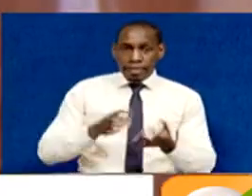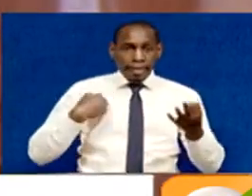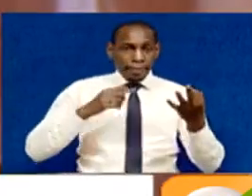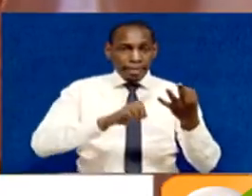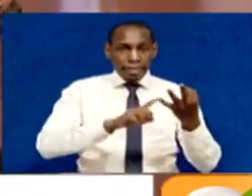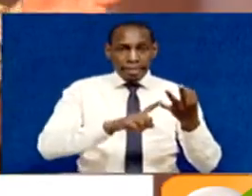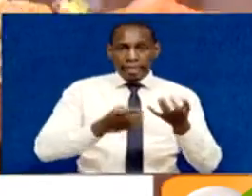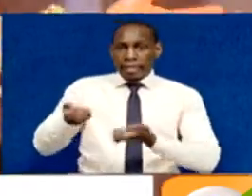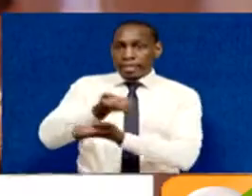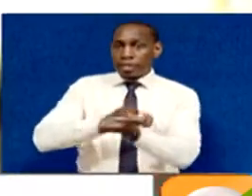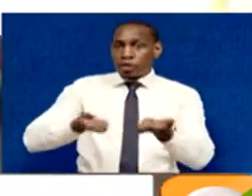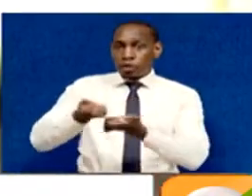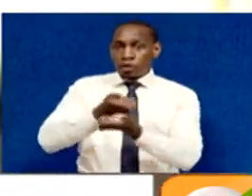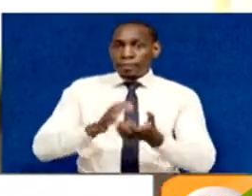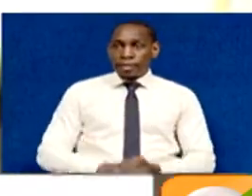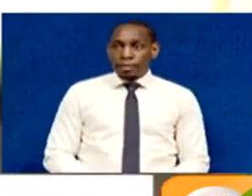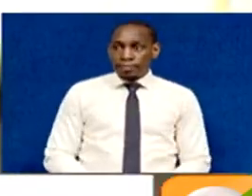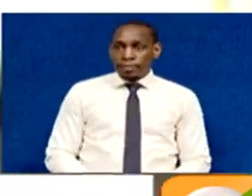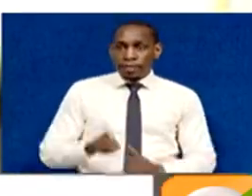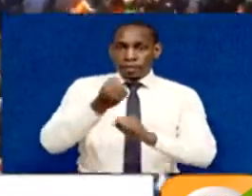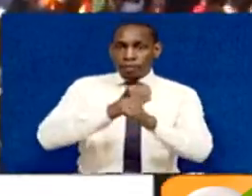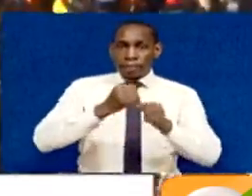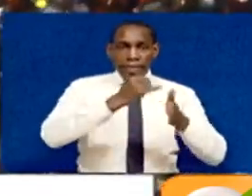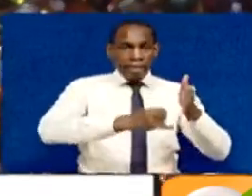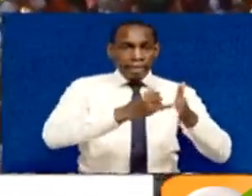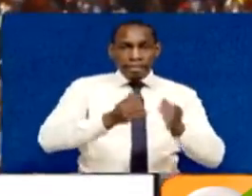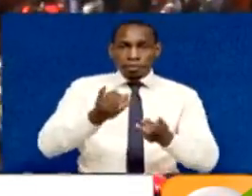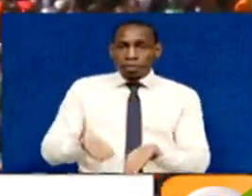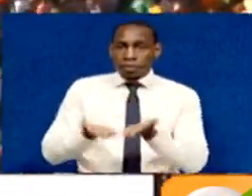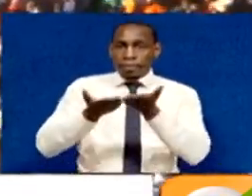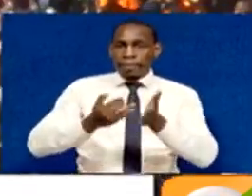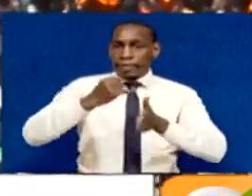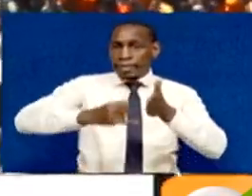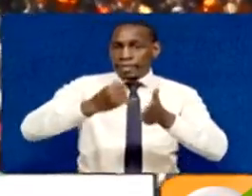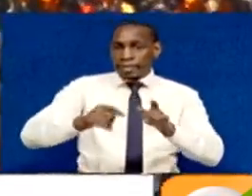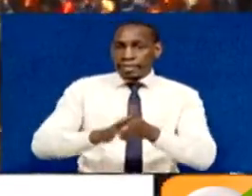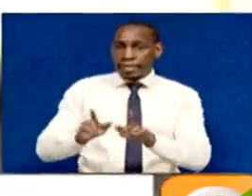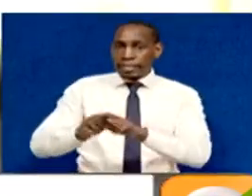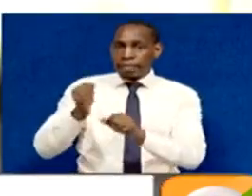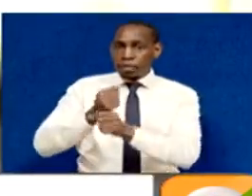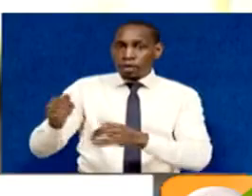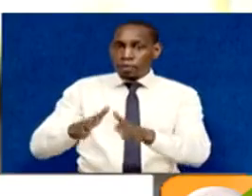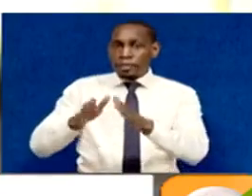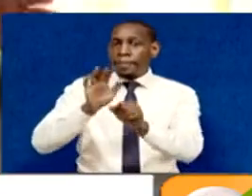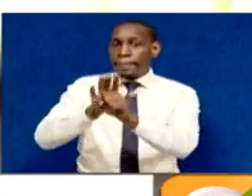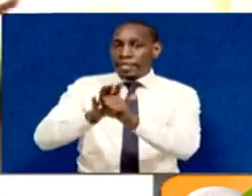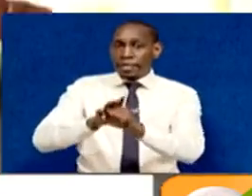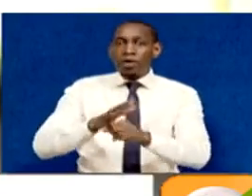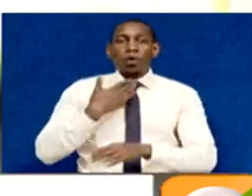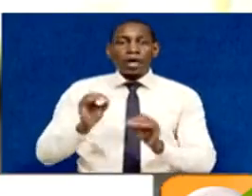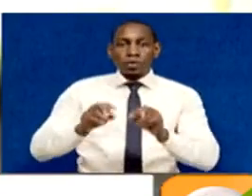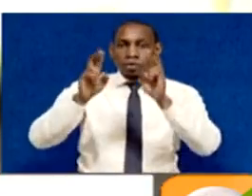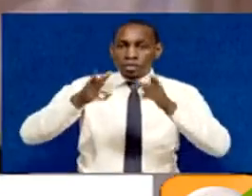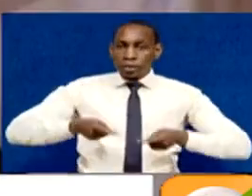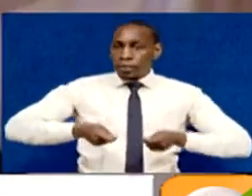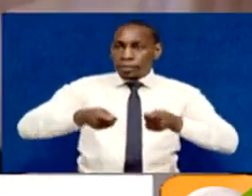Tatu, uchumi samawati. Utatengeza viwanda, utaboresha viwanda, ajira ziwe teletele. Hatutaki